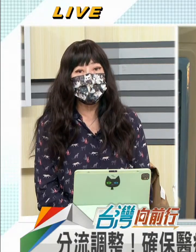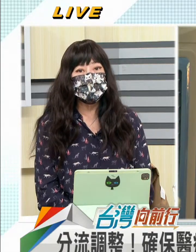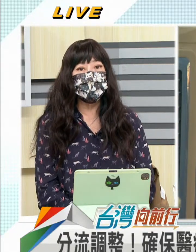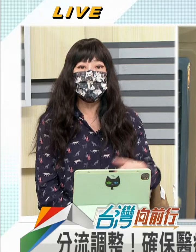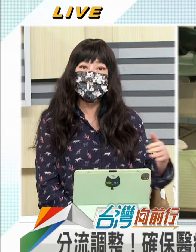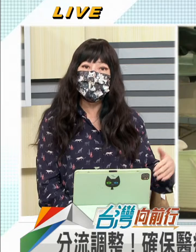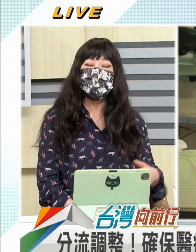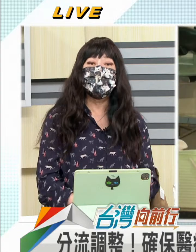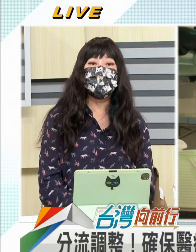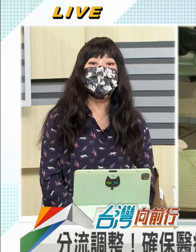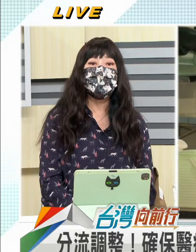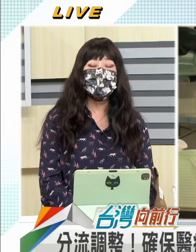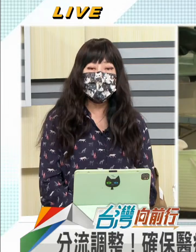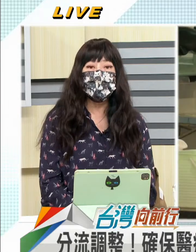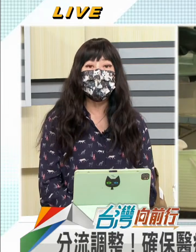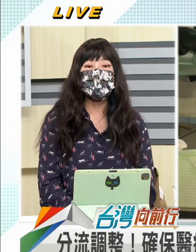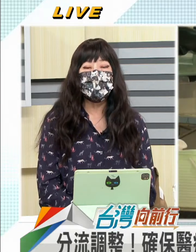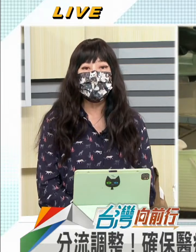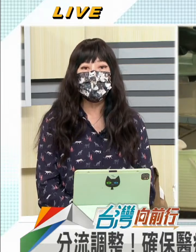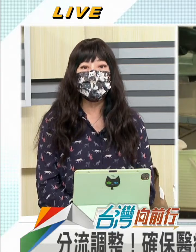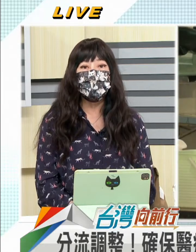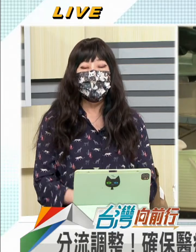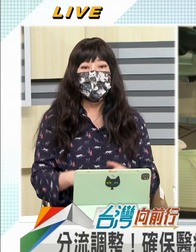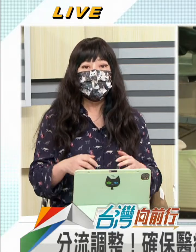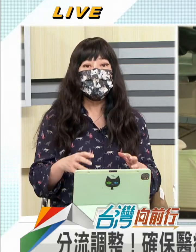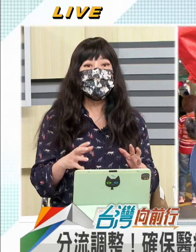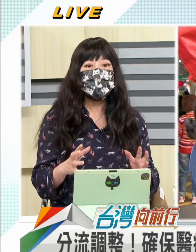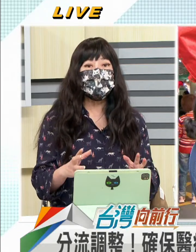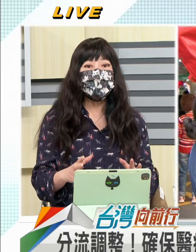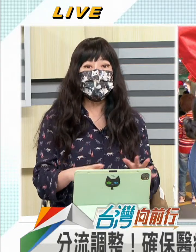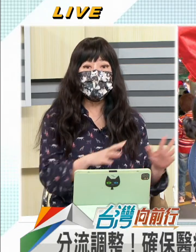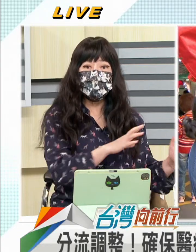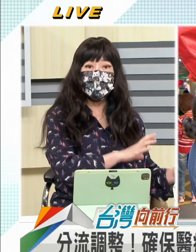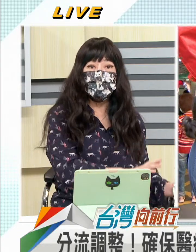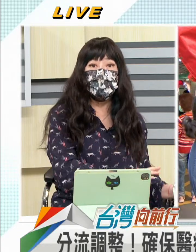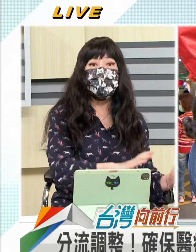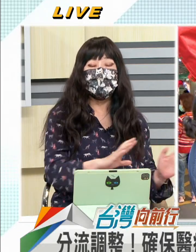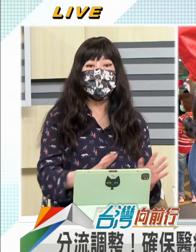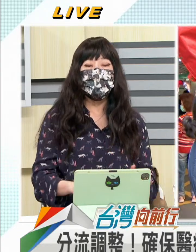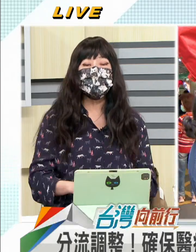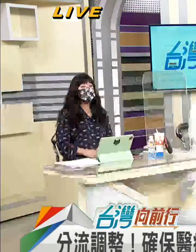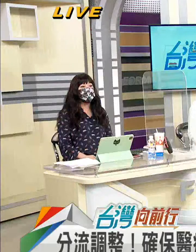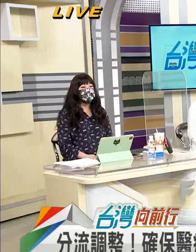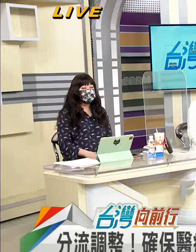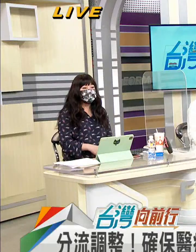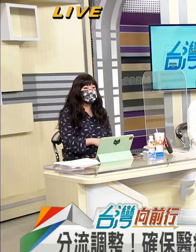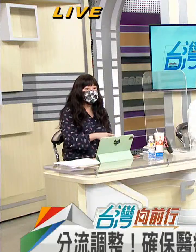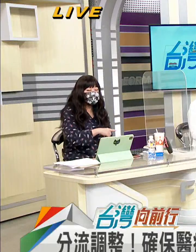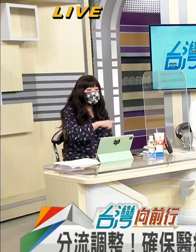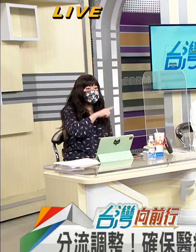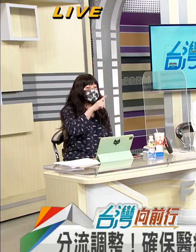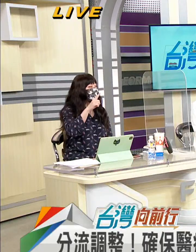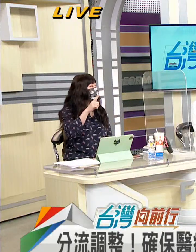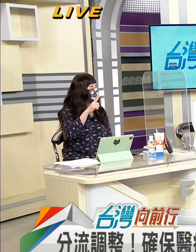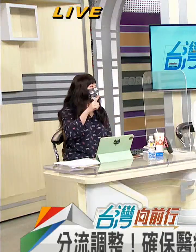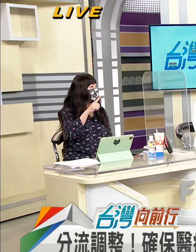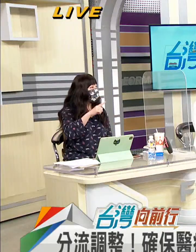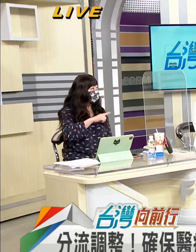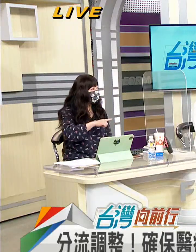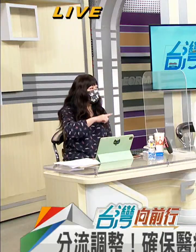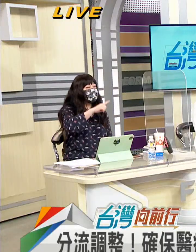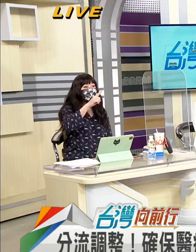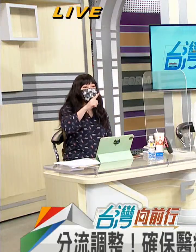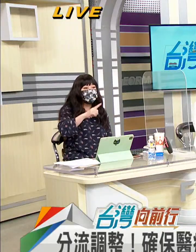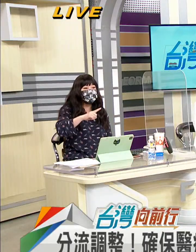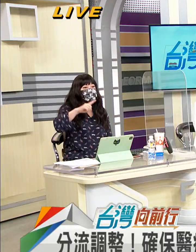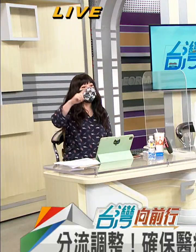的这个高点。我听到李秉宜小李批他也说到，因为这个病症，你从国外的模型啊，这个不一定是只有一个高点